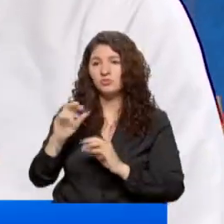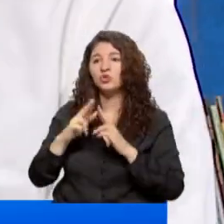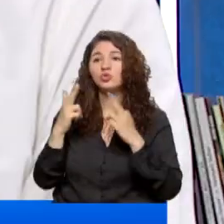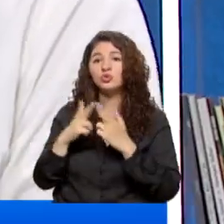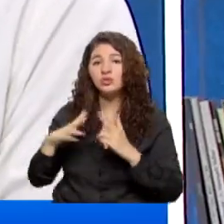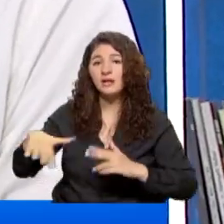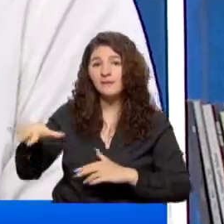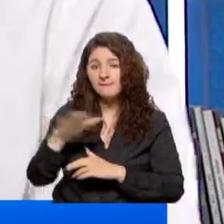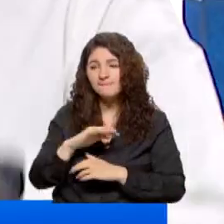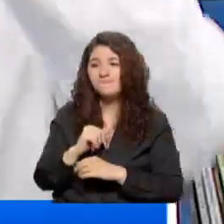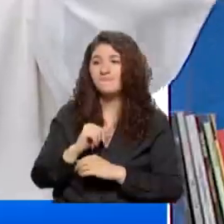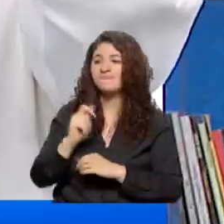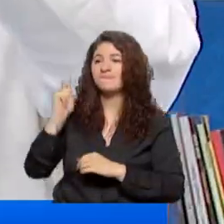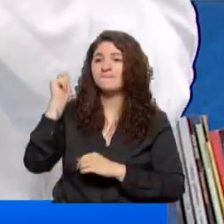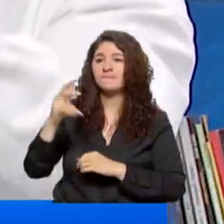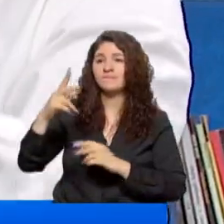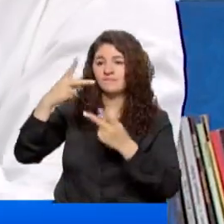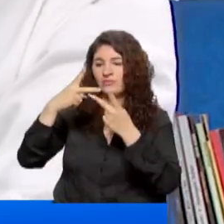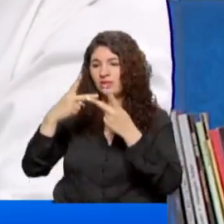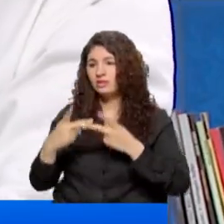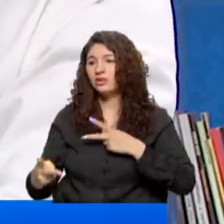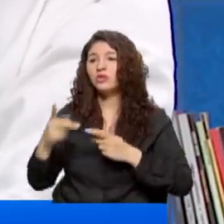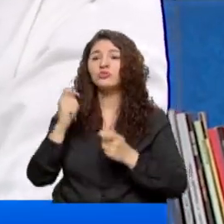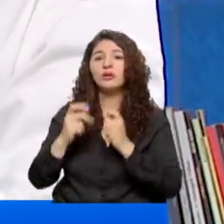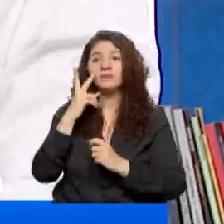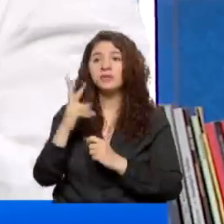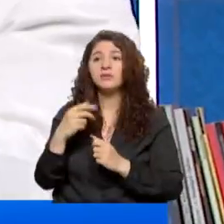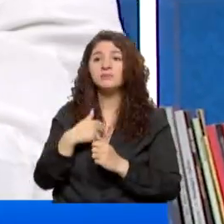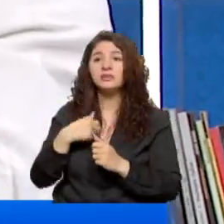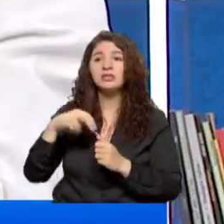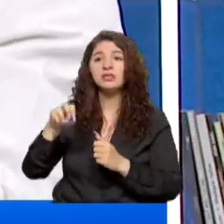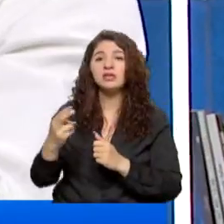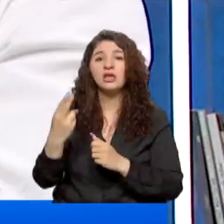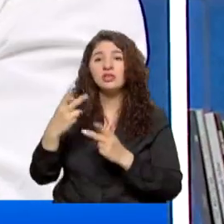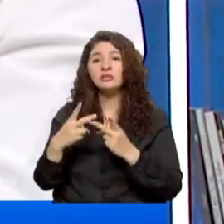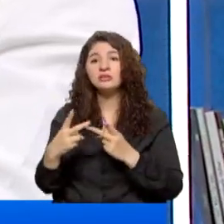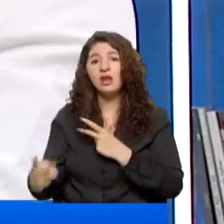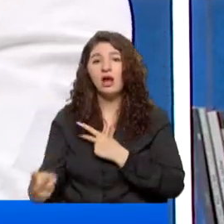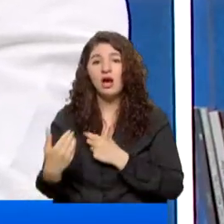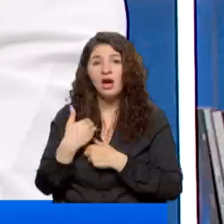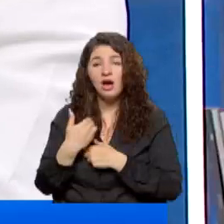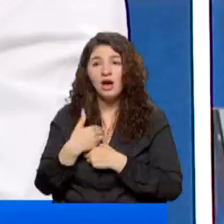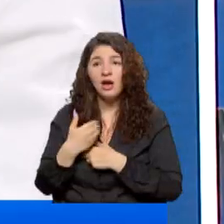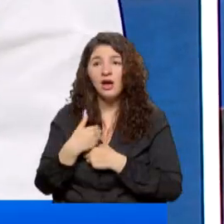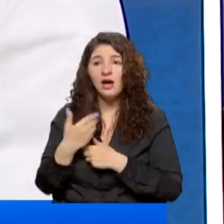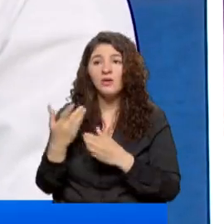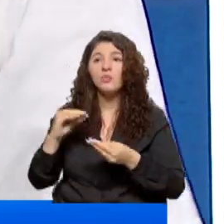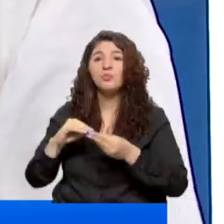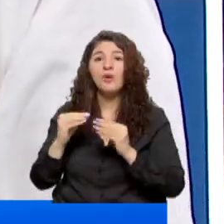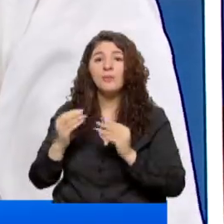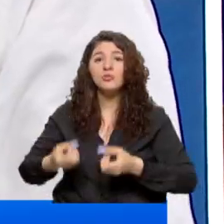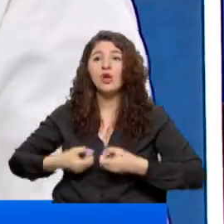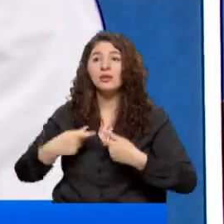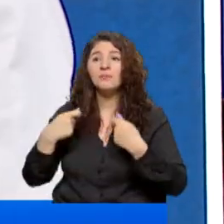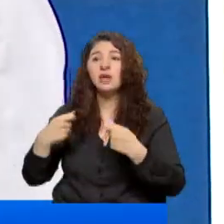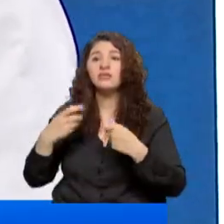dünyadaki pahalılık sıralamasına göre süte baktığımız zaman biz 87 sıradayız problem